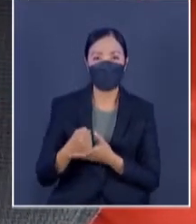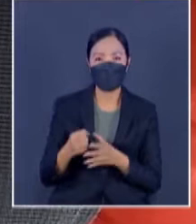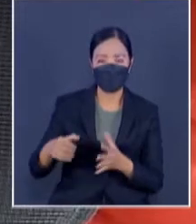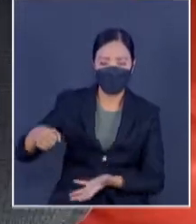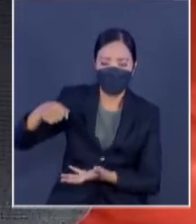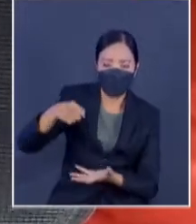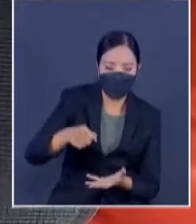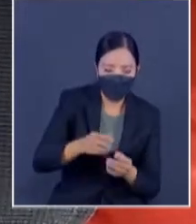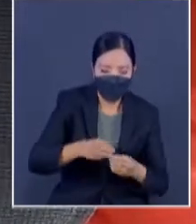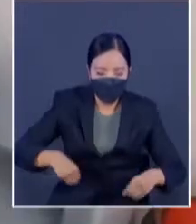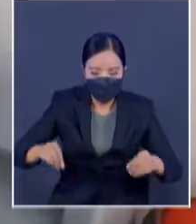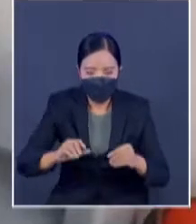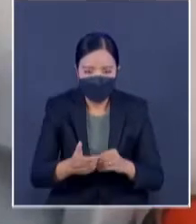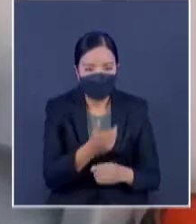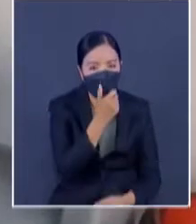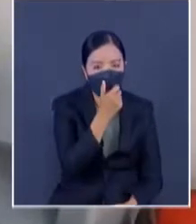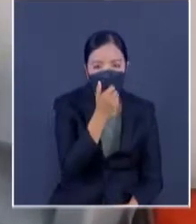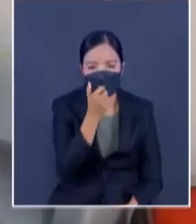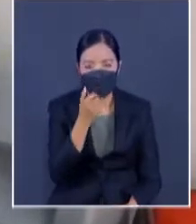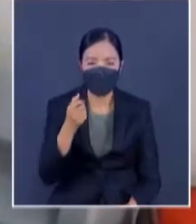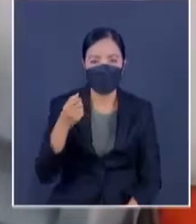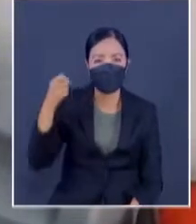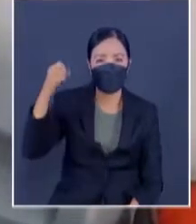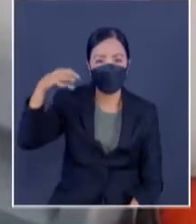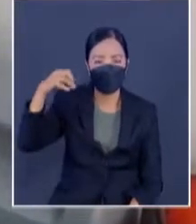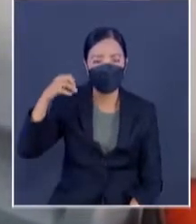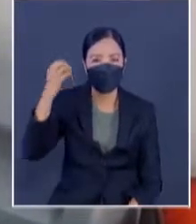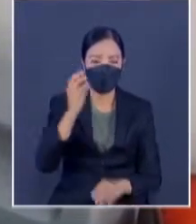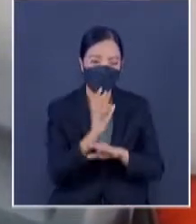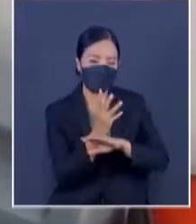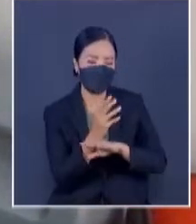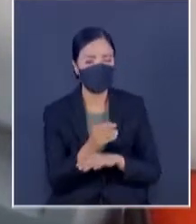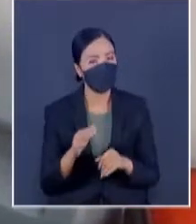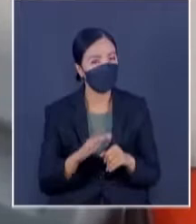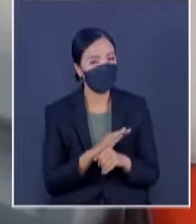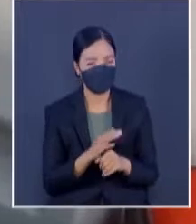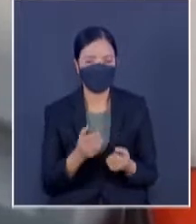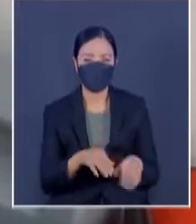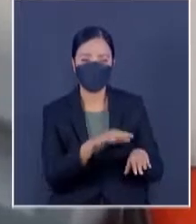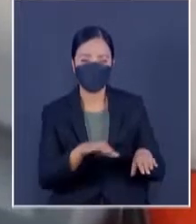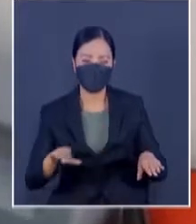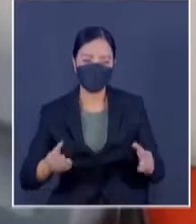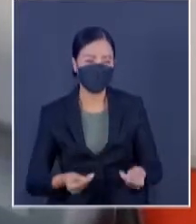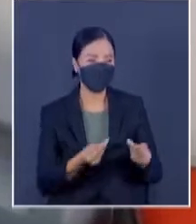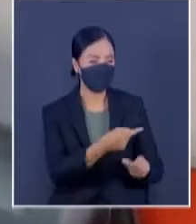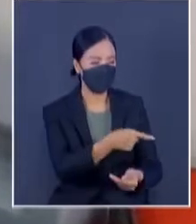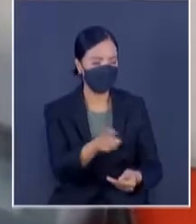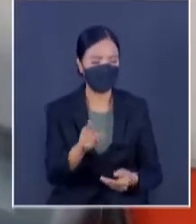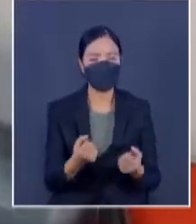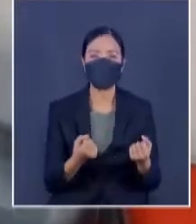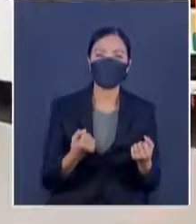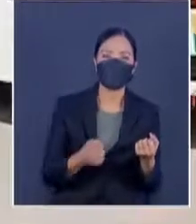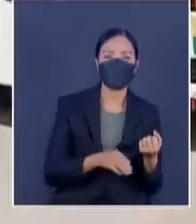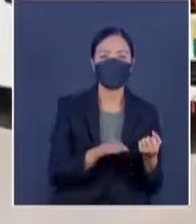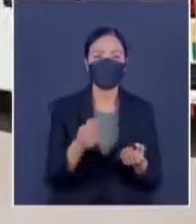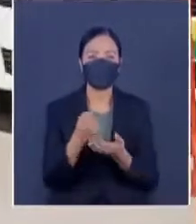พยาบาลเบื้องต้นมีวิทยุสื่อสารไฟฉุกเฉินซึ่งครบครันนะคะเมื่อทำการส่งมอบเสร็จก็สามารถนำรถไปใช้ออกปฏิบัติ